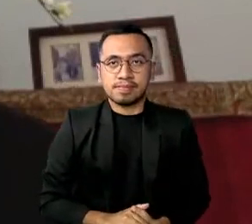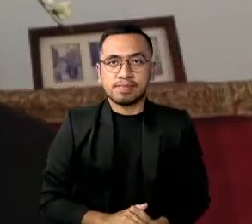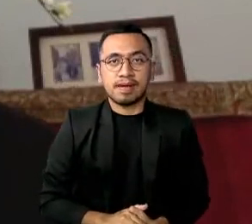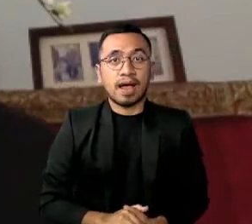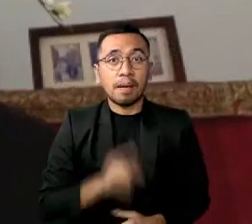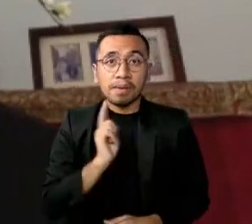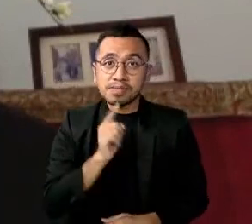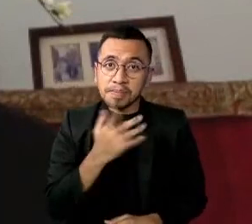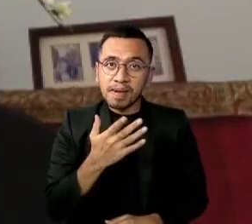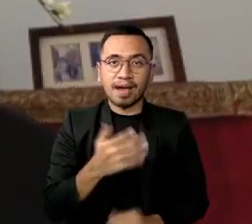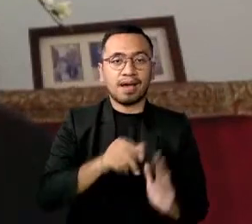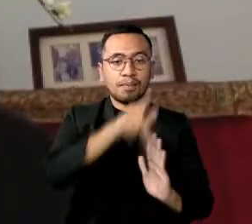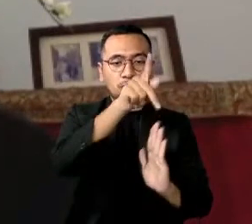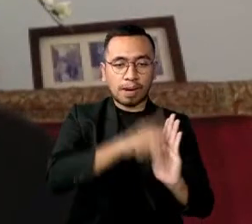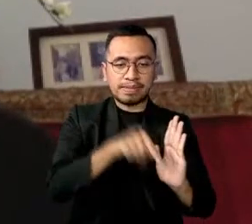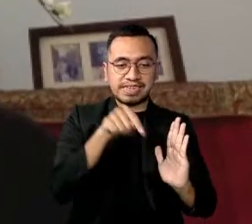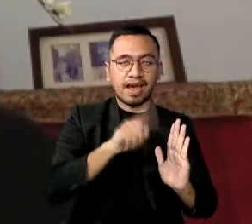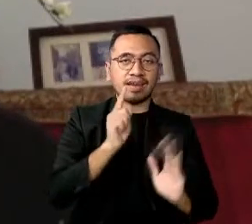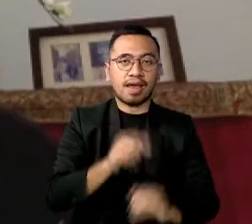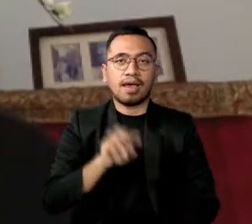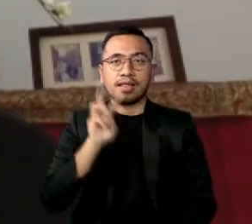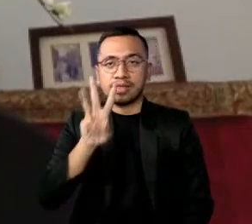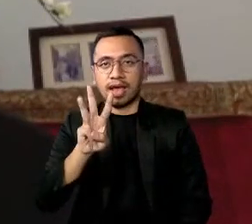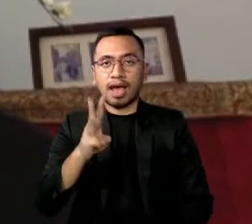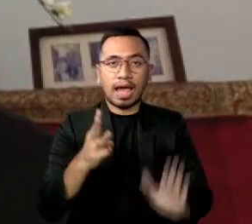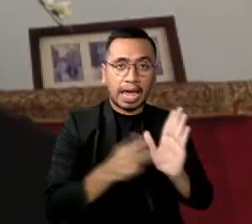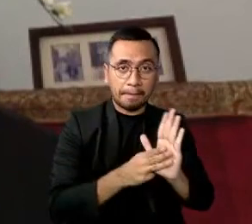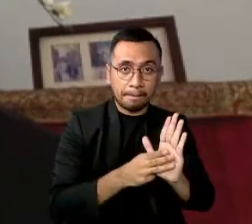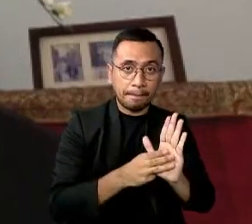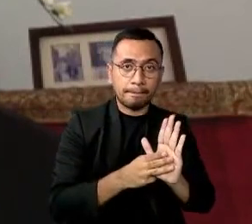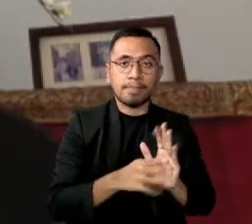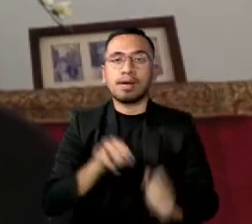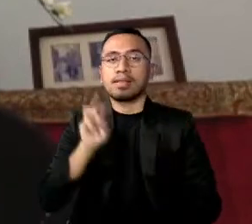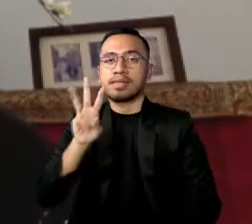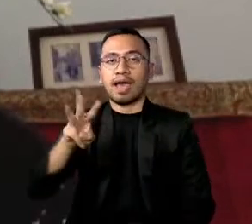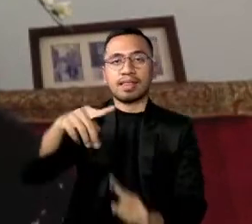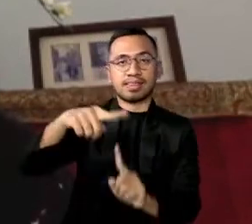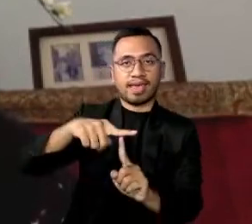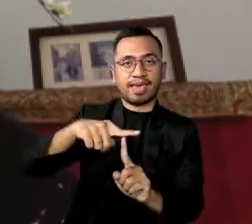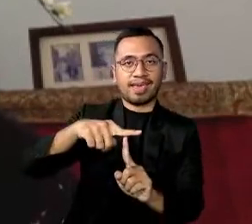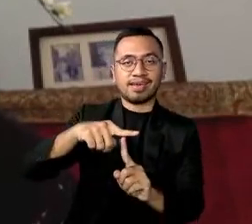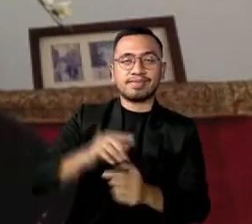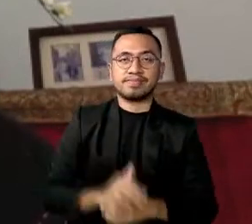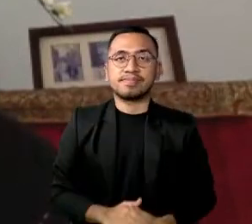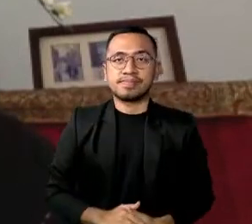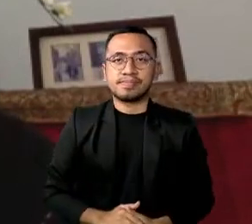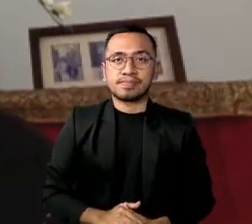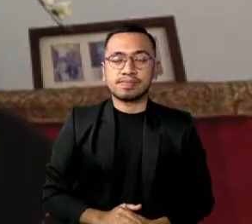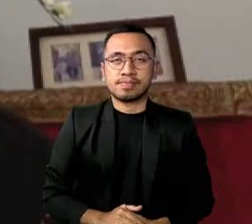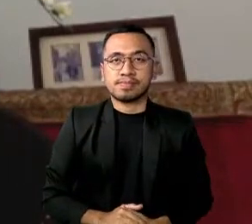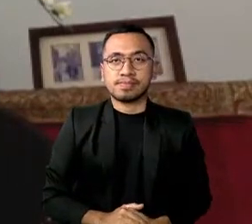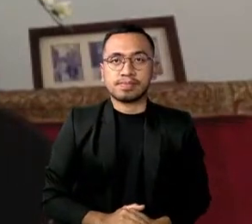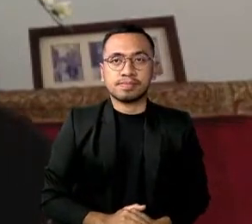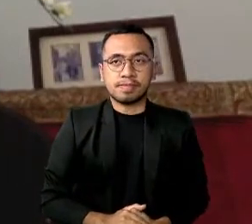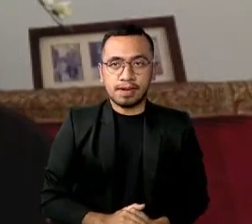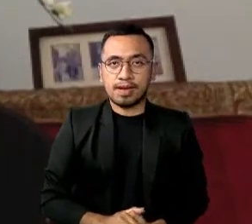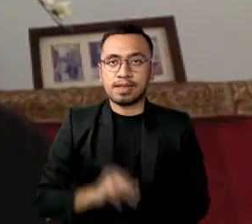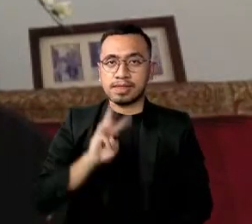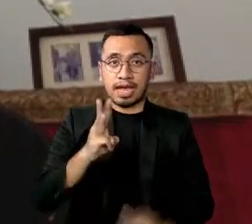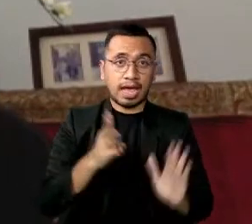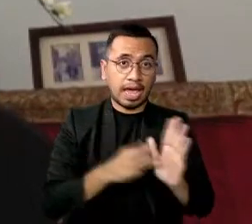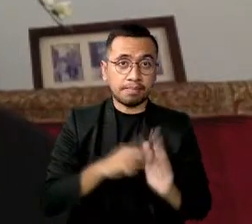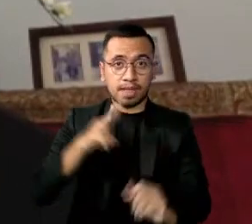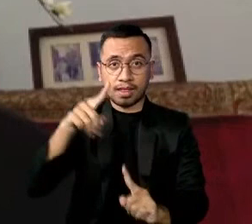menerapkan 3 m dan 3t secara ketat secara disiplin